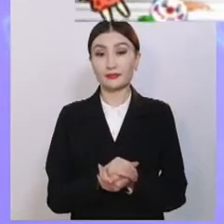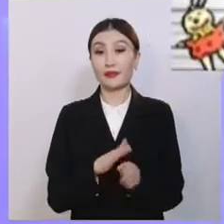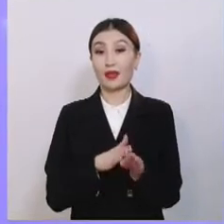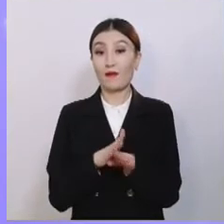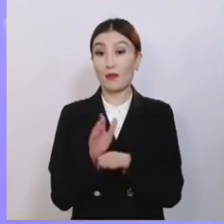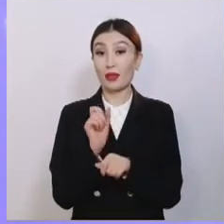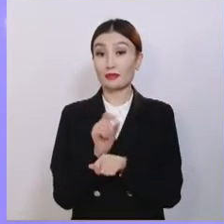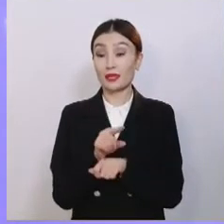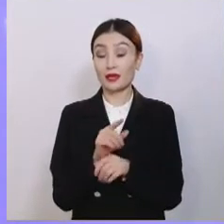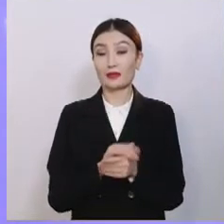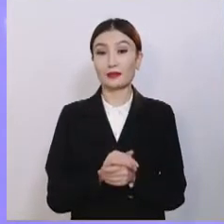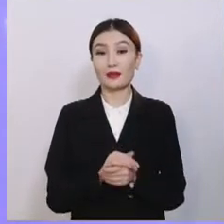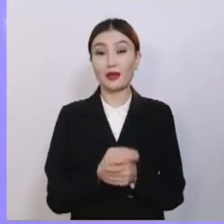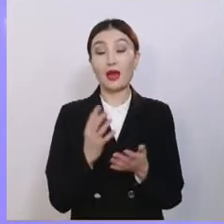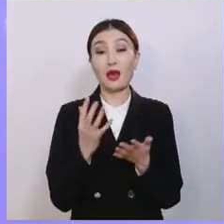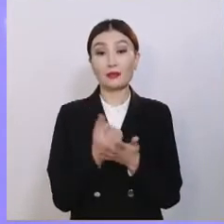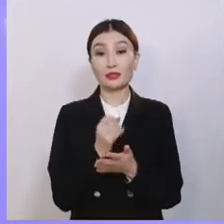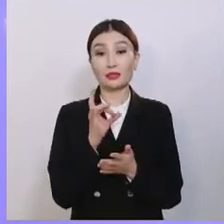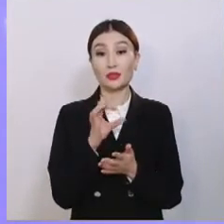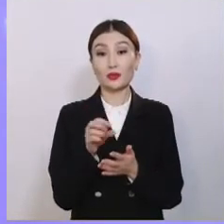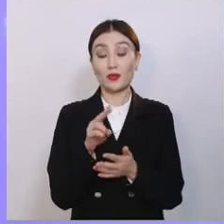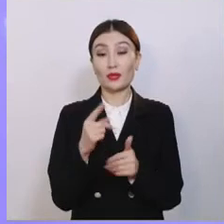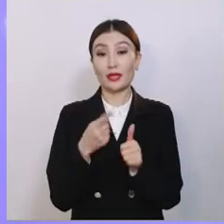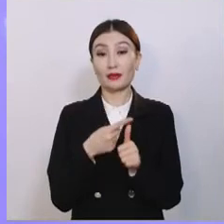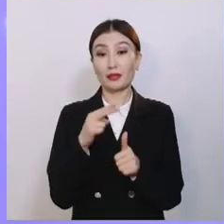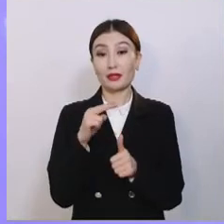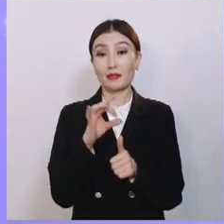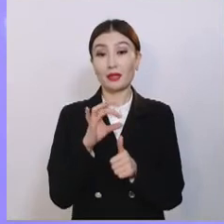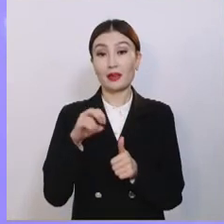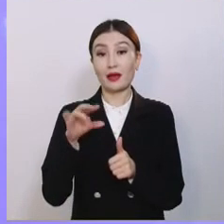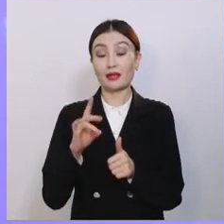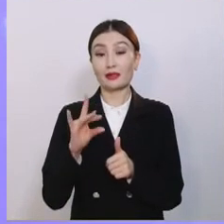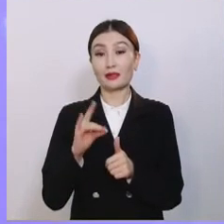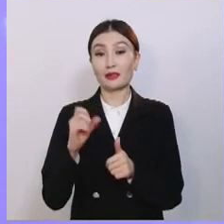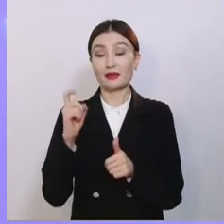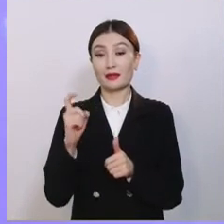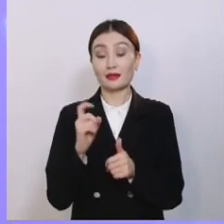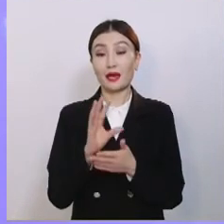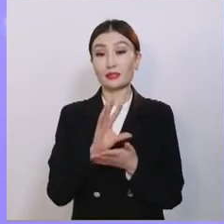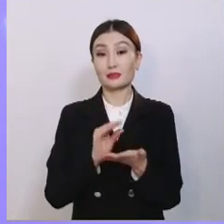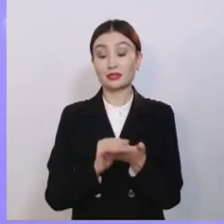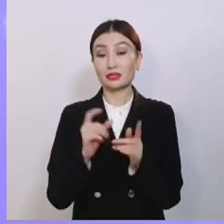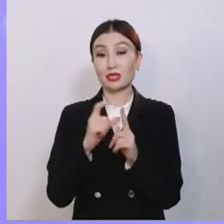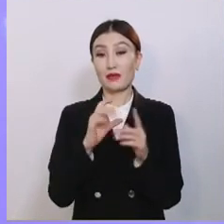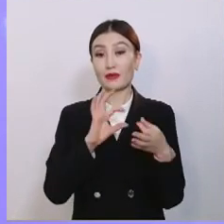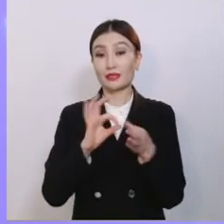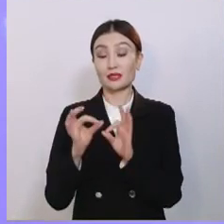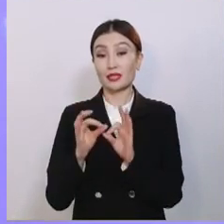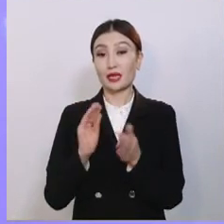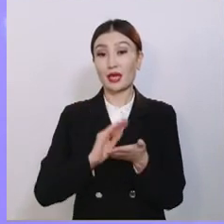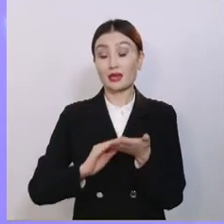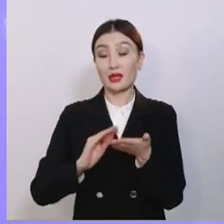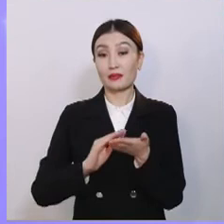Выполним задание. Определите род имен прилагательных. Спишите словосочетание,